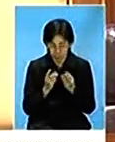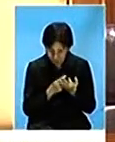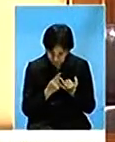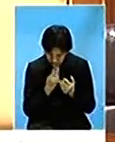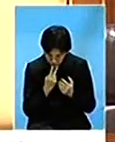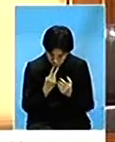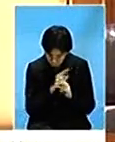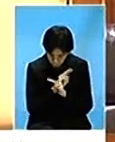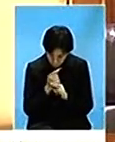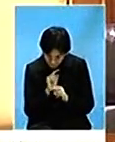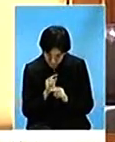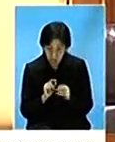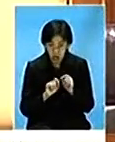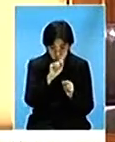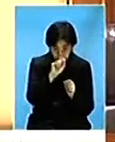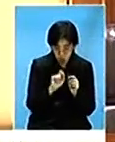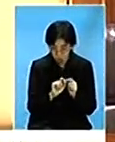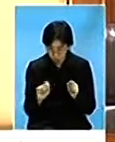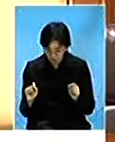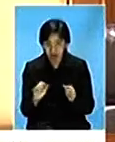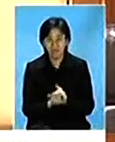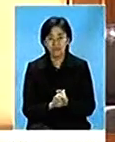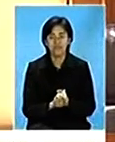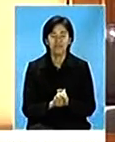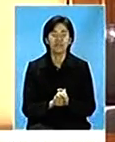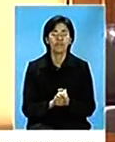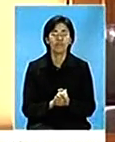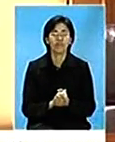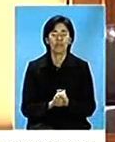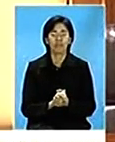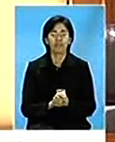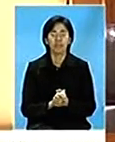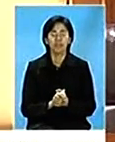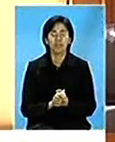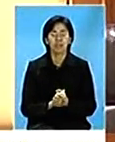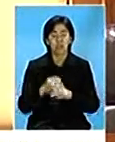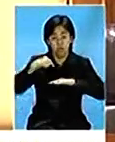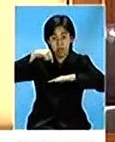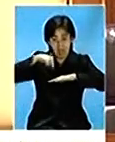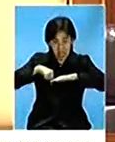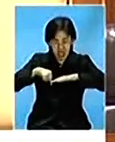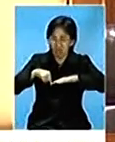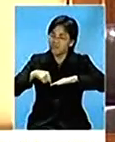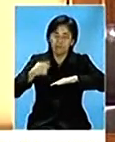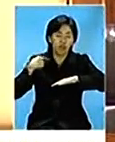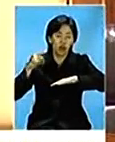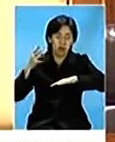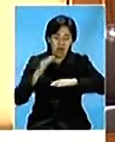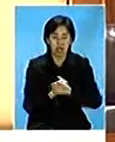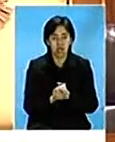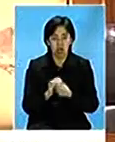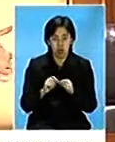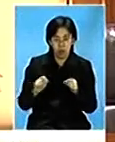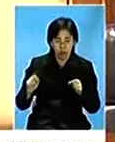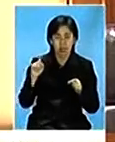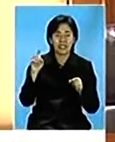นาตัดคือสูงคูณกว้างนะครับกับเคอร์เรนต์นะครับในเมื่อความลึกก็ไม่มีประโยชน์นะครับความกว้างขย